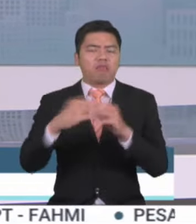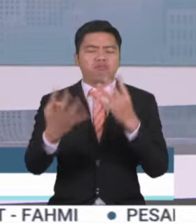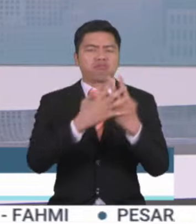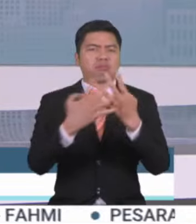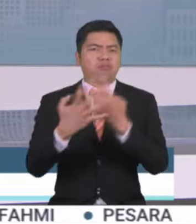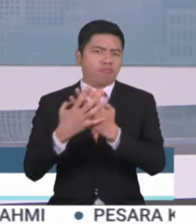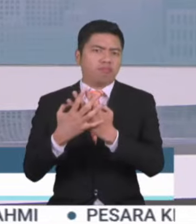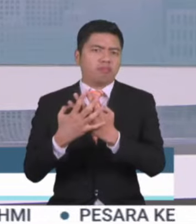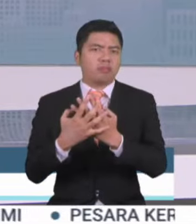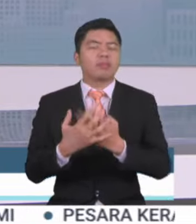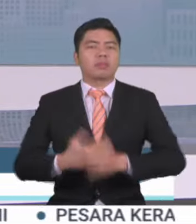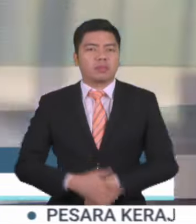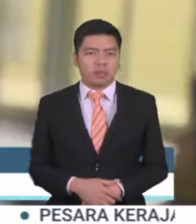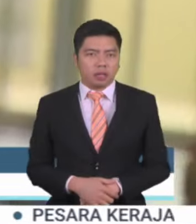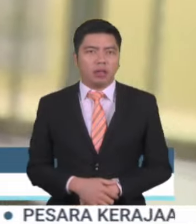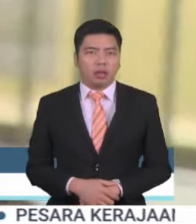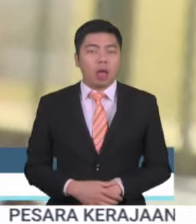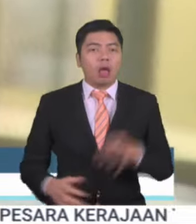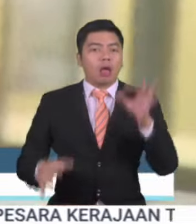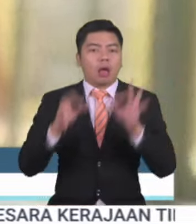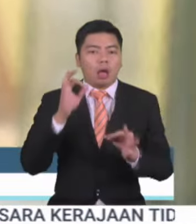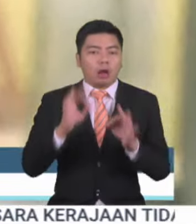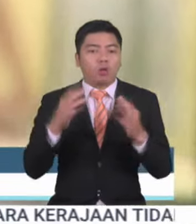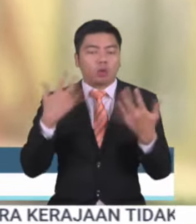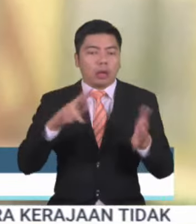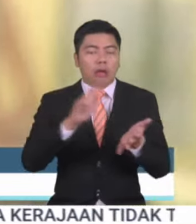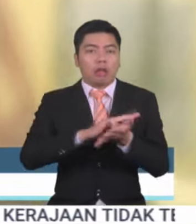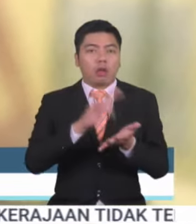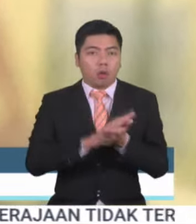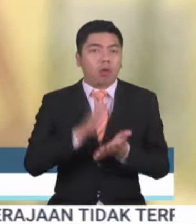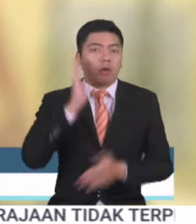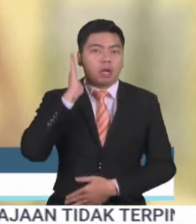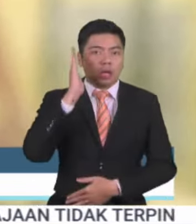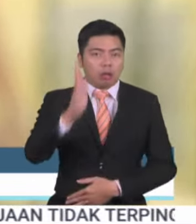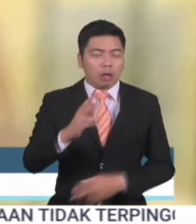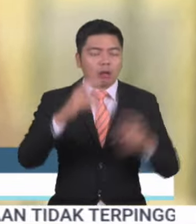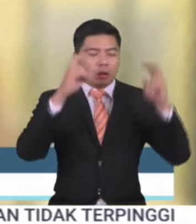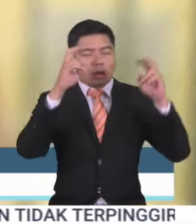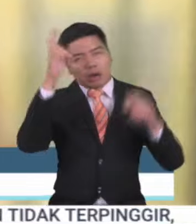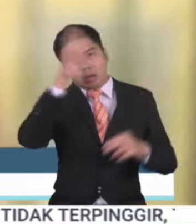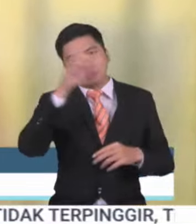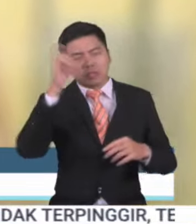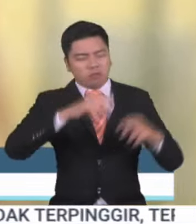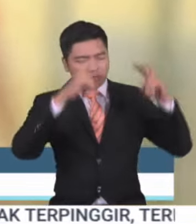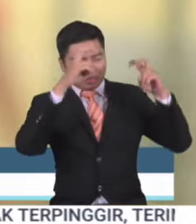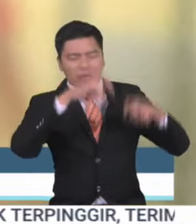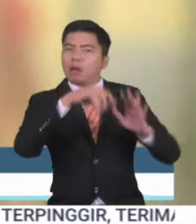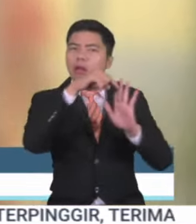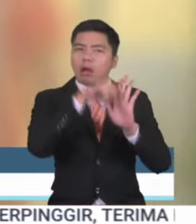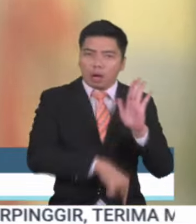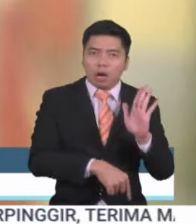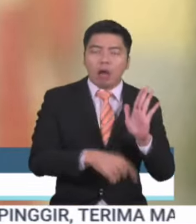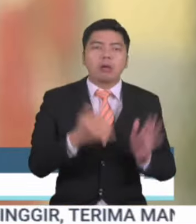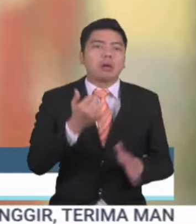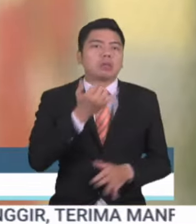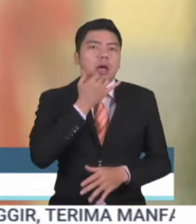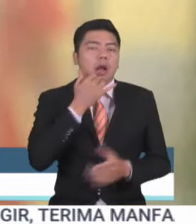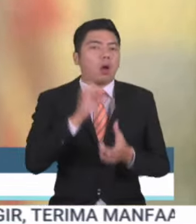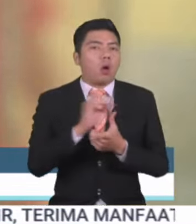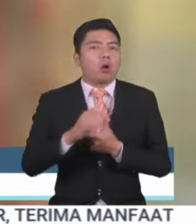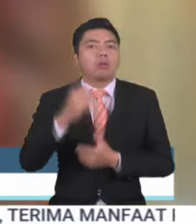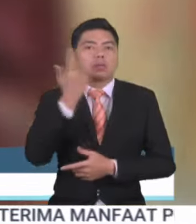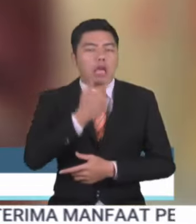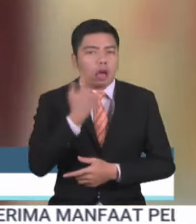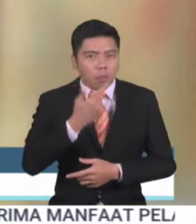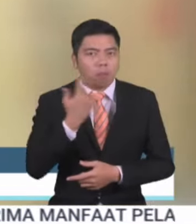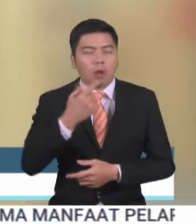kian bertambah. Namun begitu, sekiranya ia dilaksanakan kelak, kerajaan perlu memperinci lebih teliti mengenai kesalahan atau